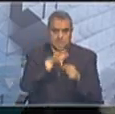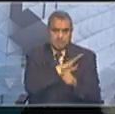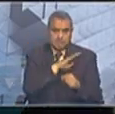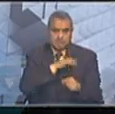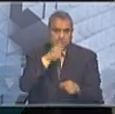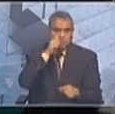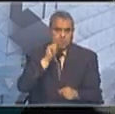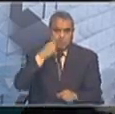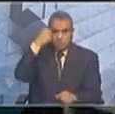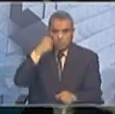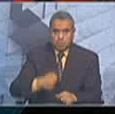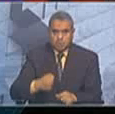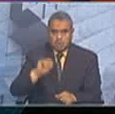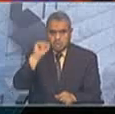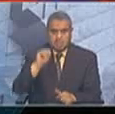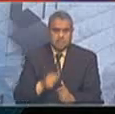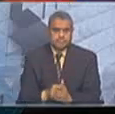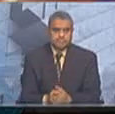في أوكرانيا.